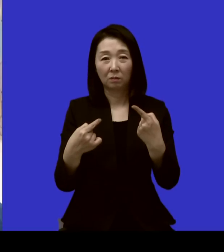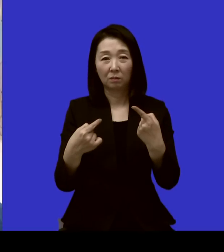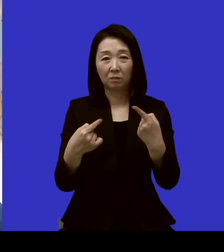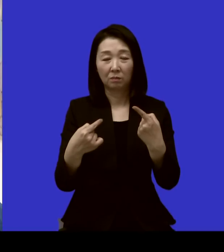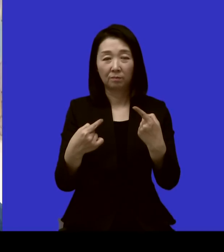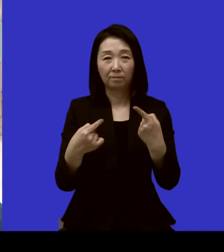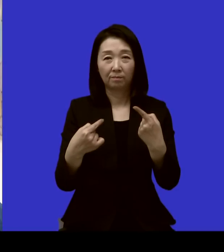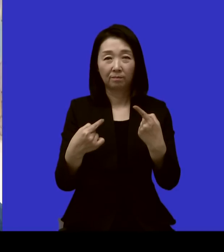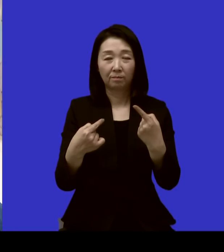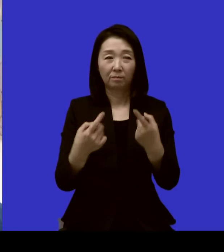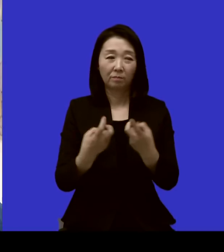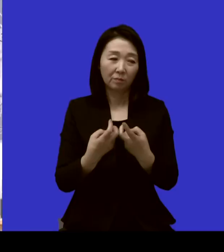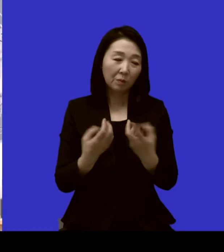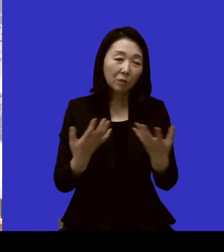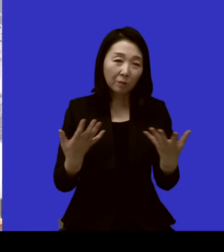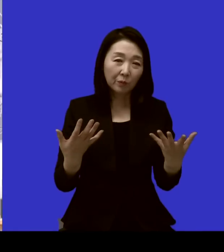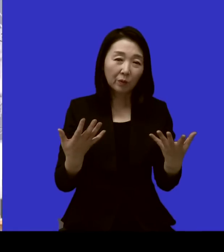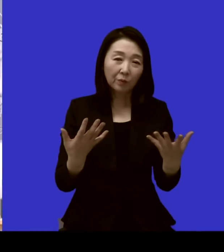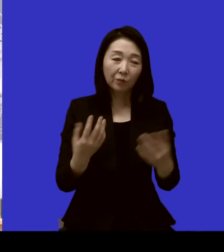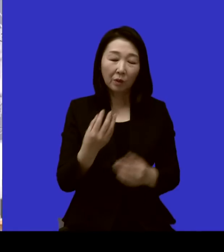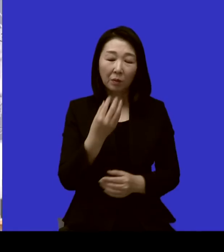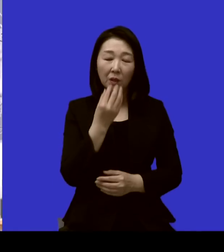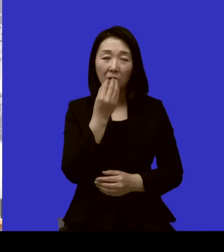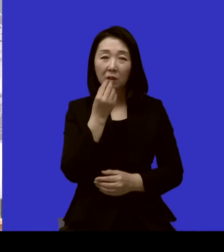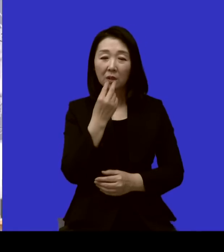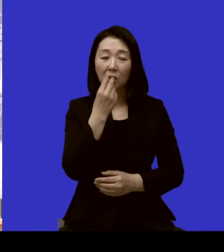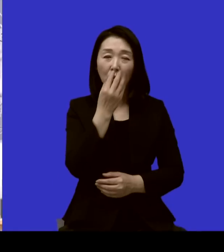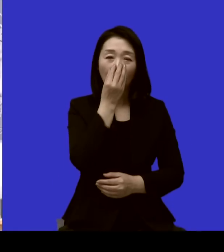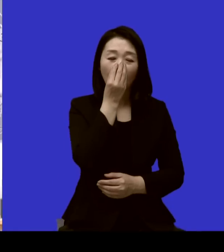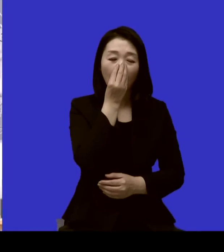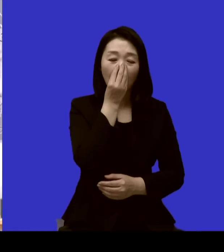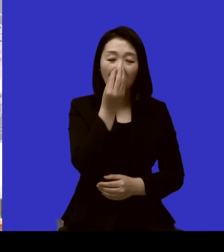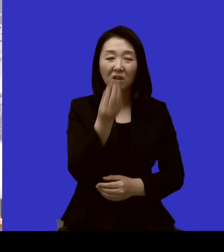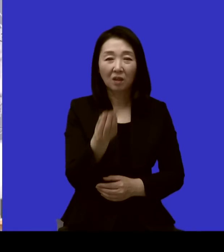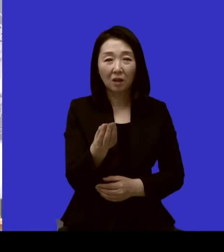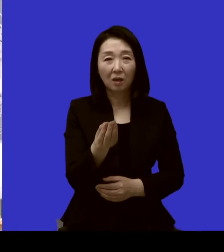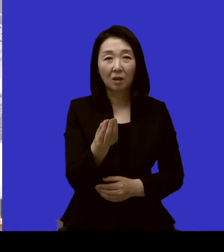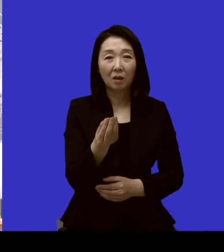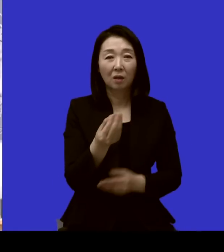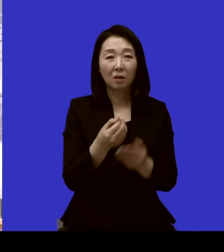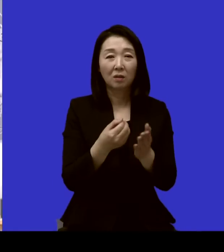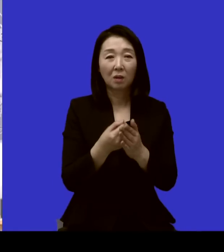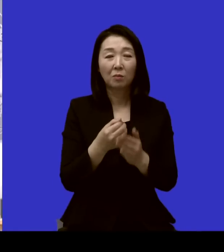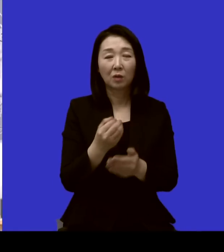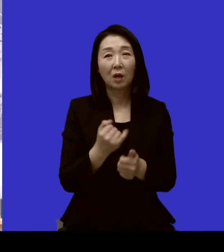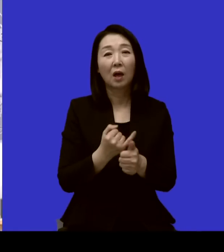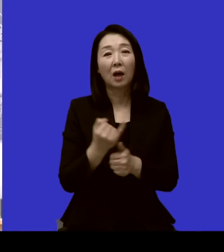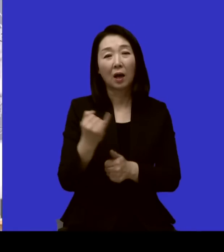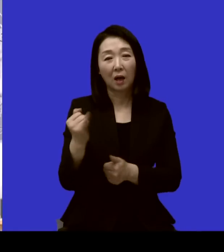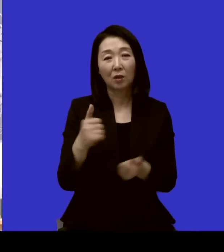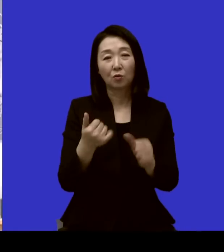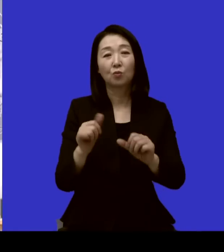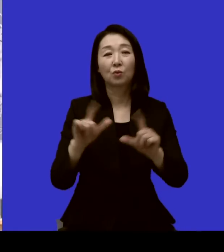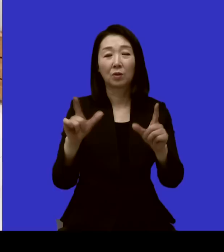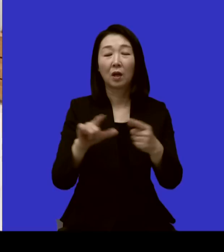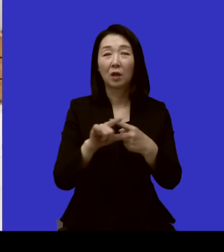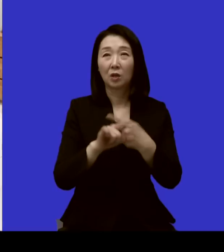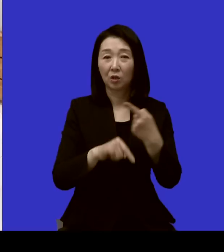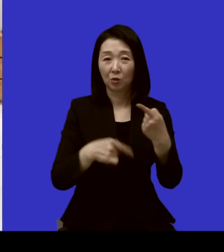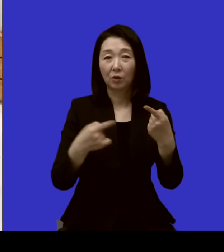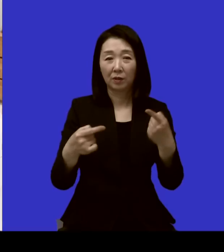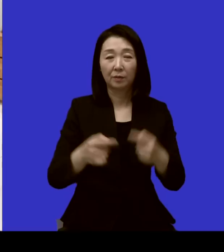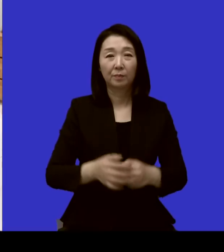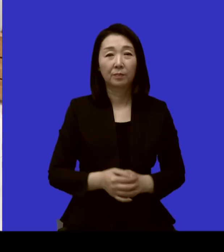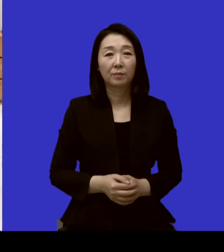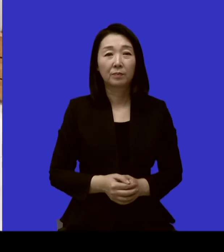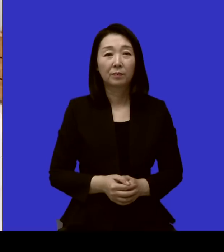어쩔 수 없이 이제 이렇게 산소 호흡기를 뗐어야 되는 그래서 아내의 기일이 1월 1일 날로 기억이 되는 것 같습니다.